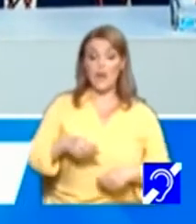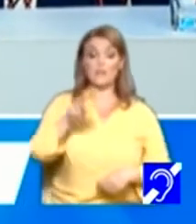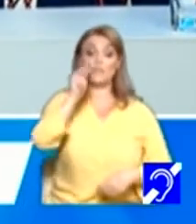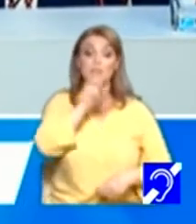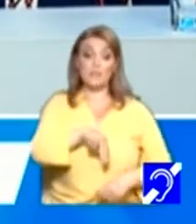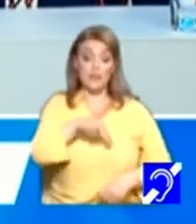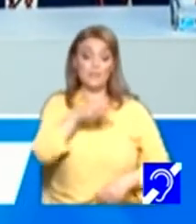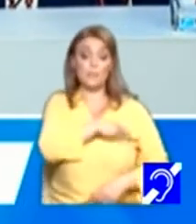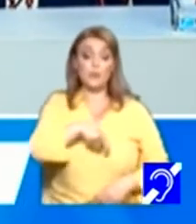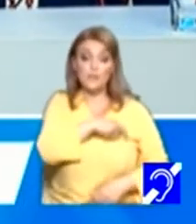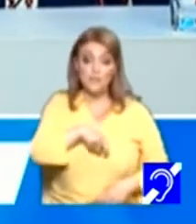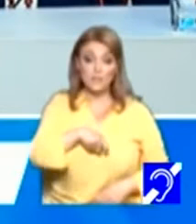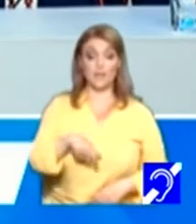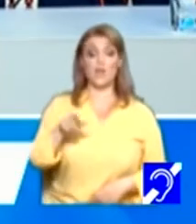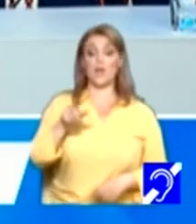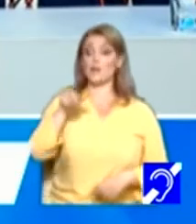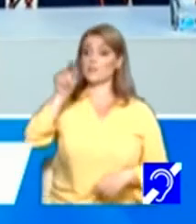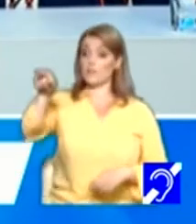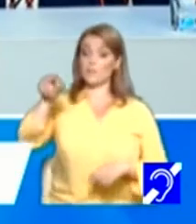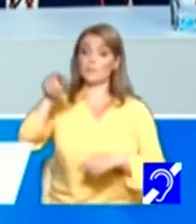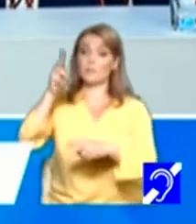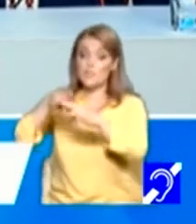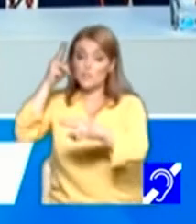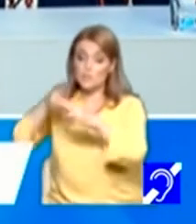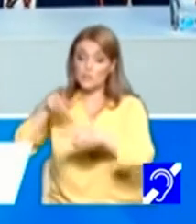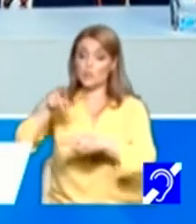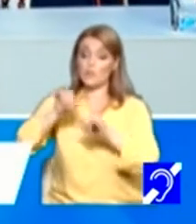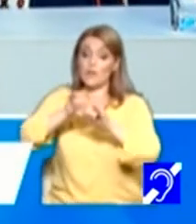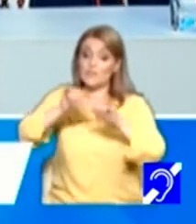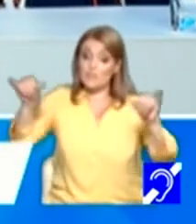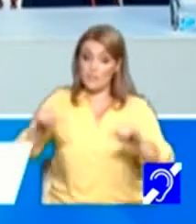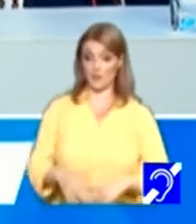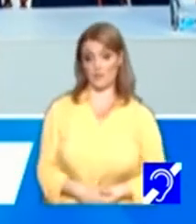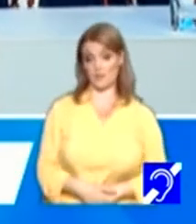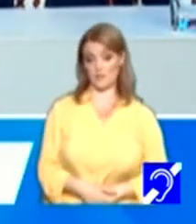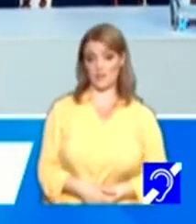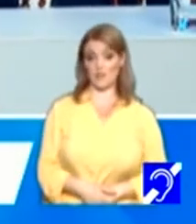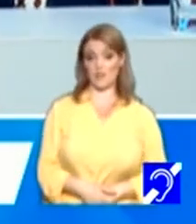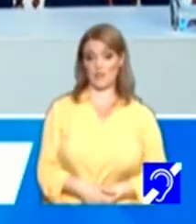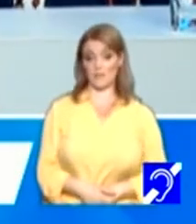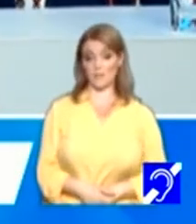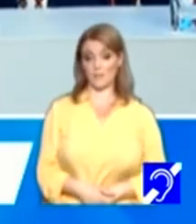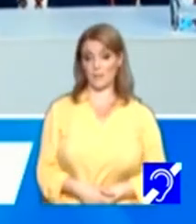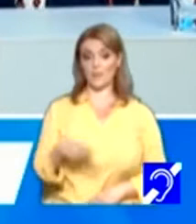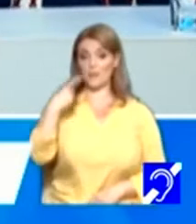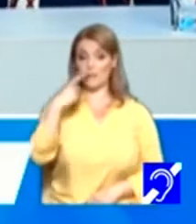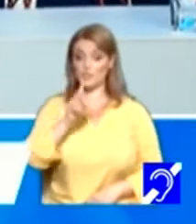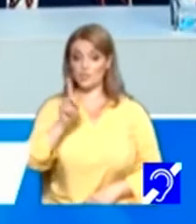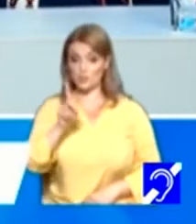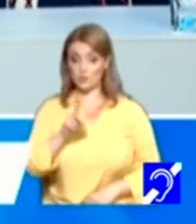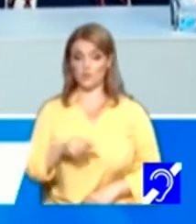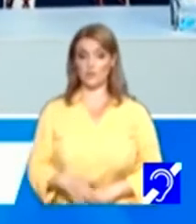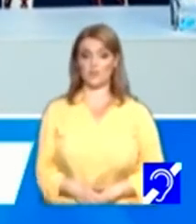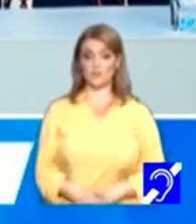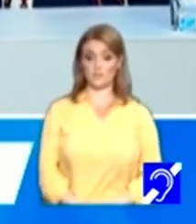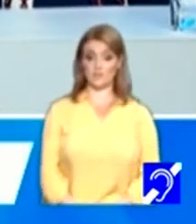ca antreprenorii să plătească salarii mici, ca oamenii să fie săraci. Eu nici de cum n-am spus că antreprenorii fac special. Este video-ul, să